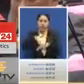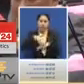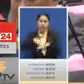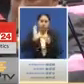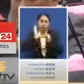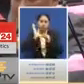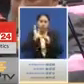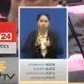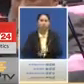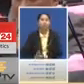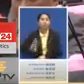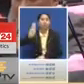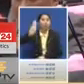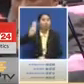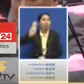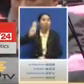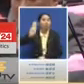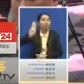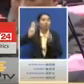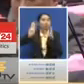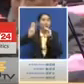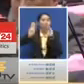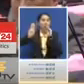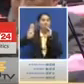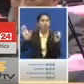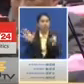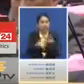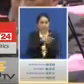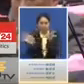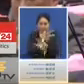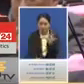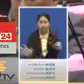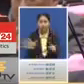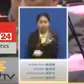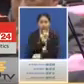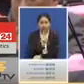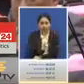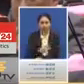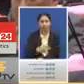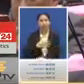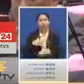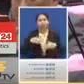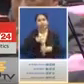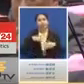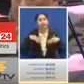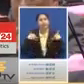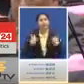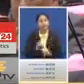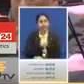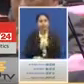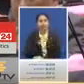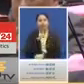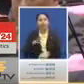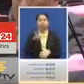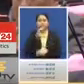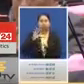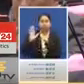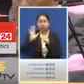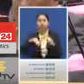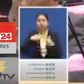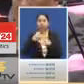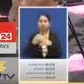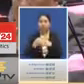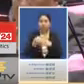ท่านถวายสัตย์ปฏิญาณน่ะสมบูรณ์หรือไม่เราจะได้สบายใจถ้าสมบูรณ์ก็จบถ้าไม่สมบูรณ์ท่านก็